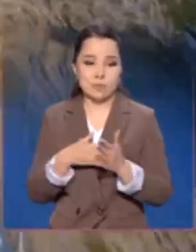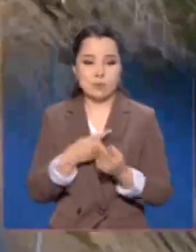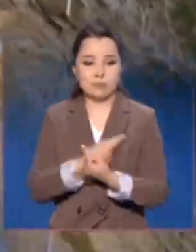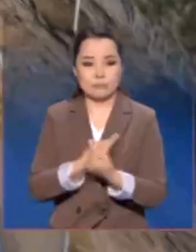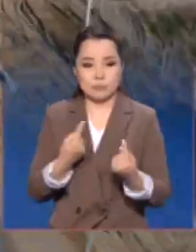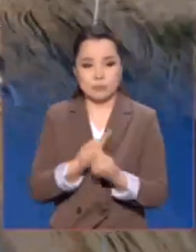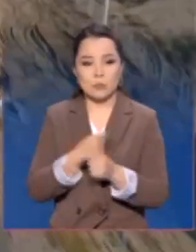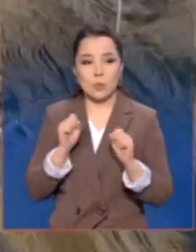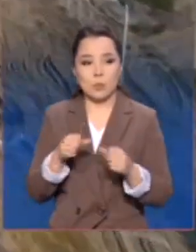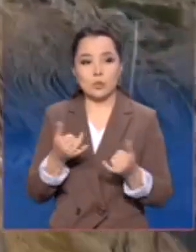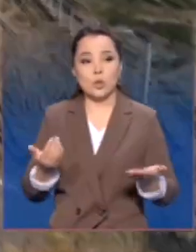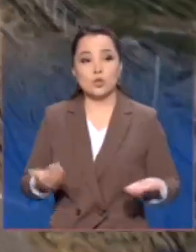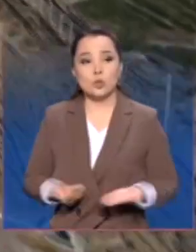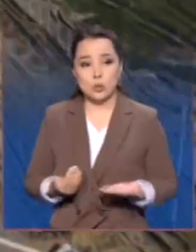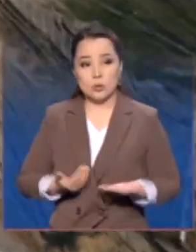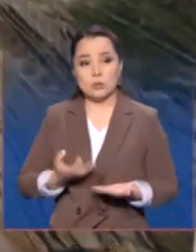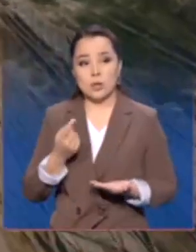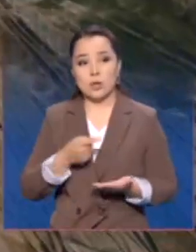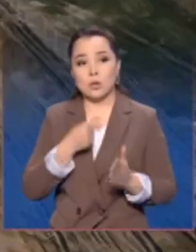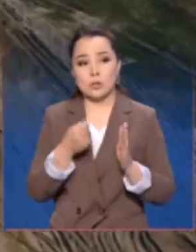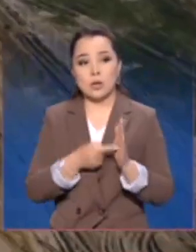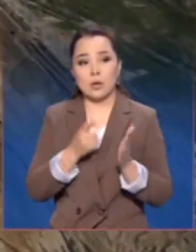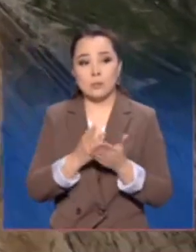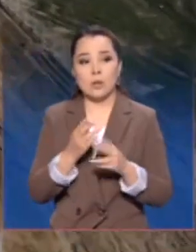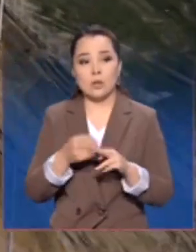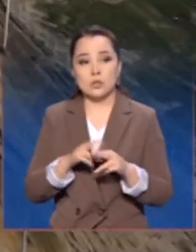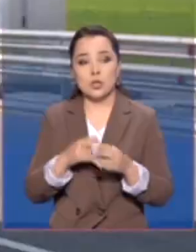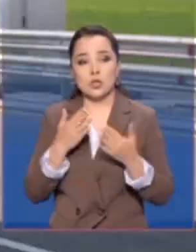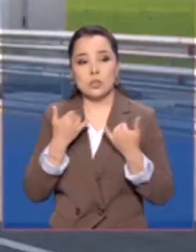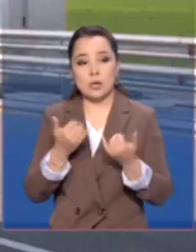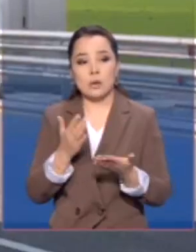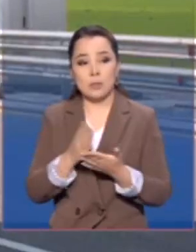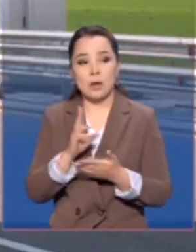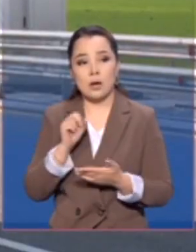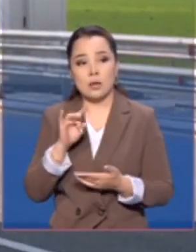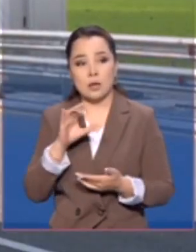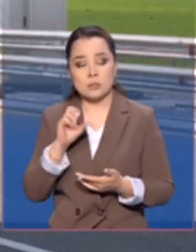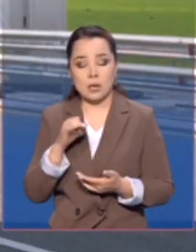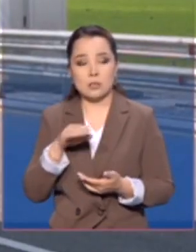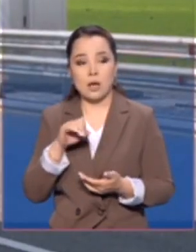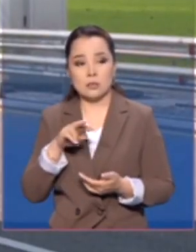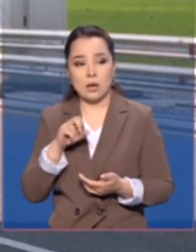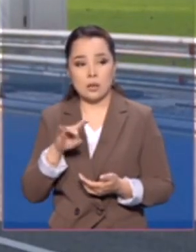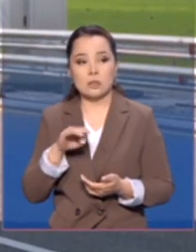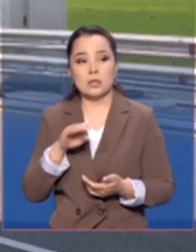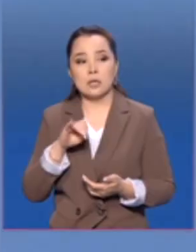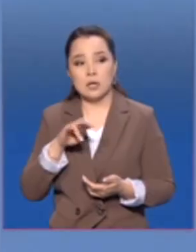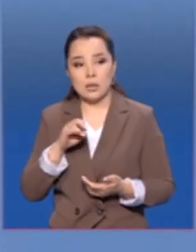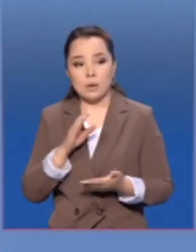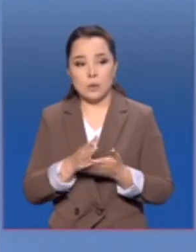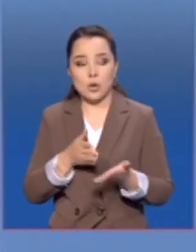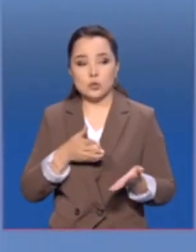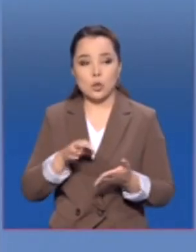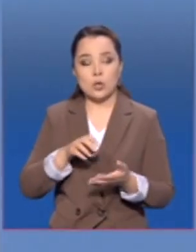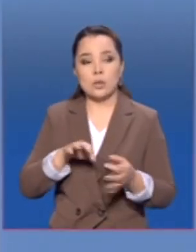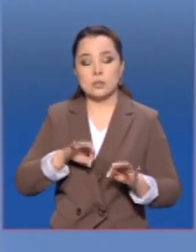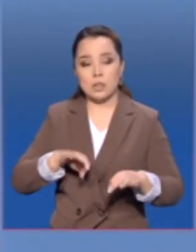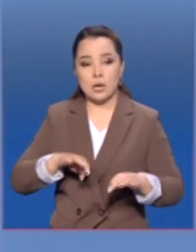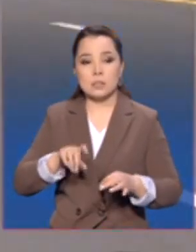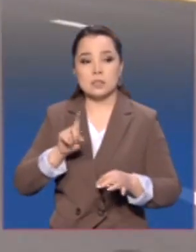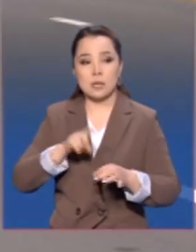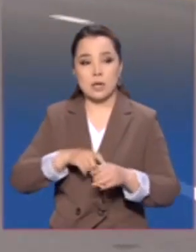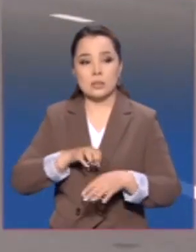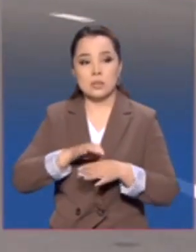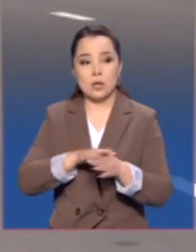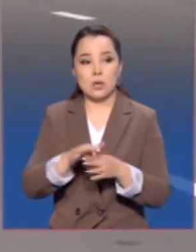Дәл осы жерде тұрғындардың тағы бір мәселесі шығады. Мұндай жеңілдік тек Қарасай, Талғар, Іле аудандарында көлігі тіркелгендерге ғана